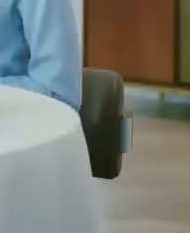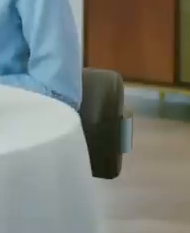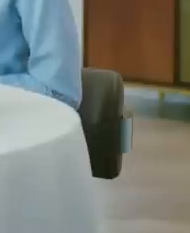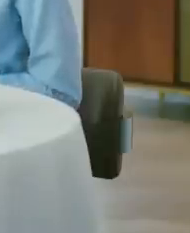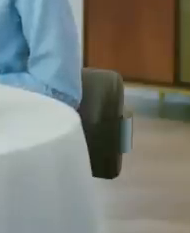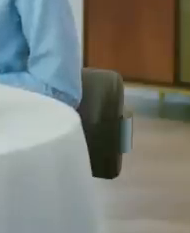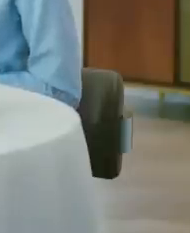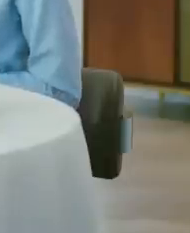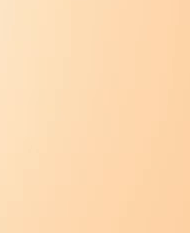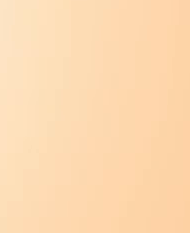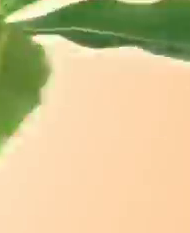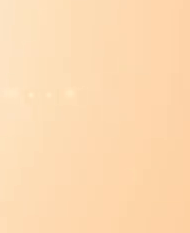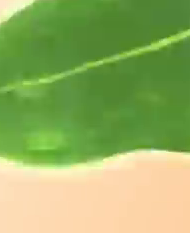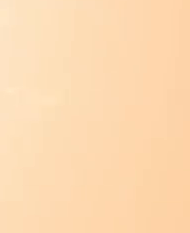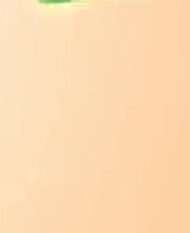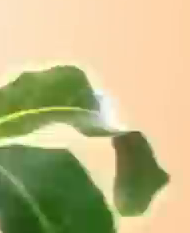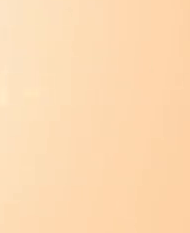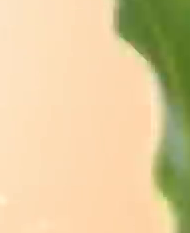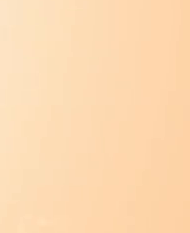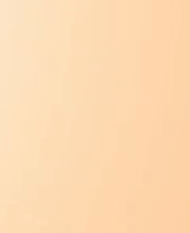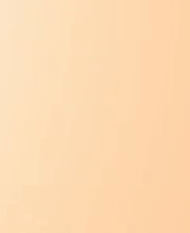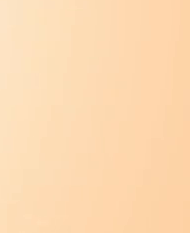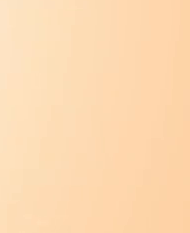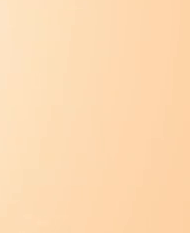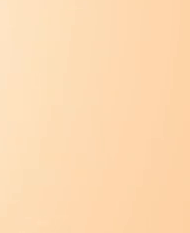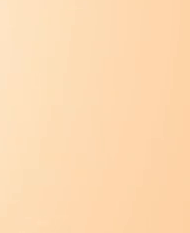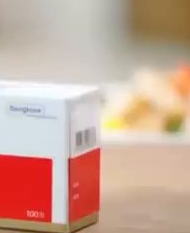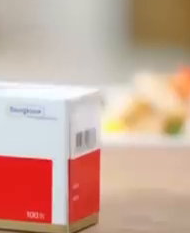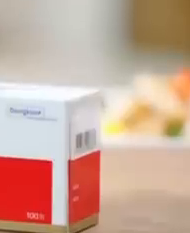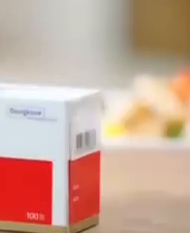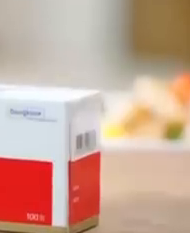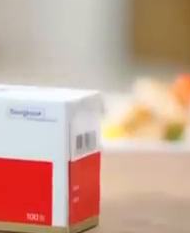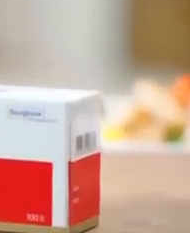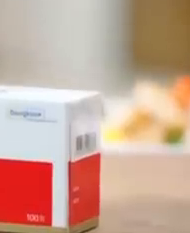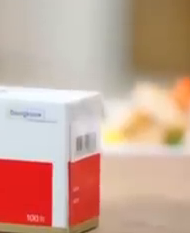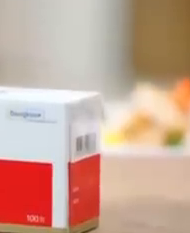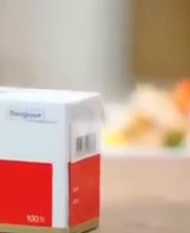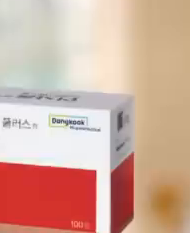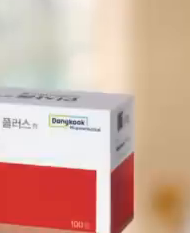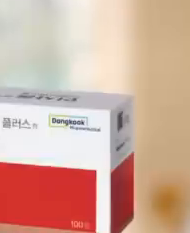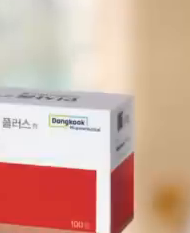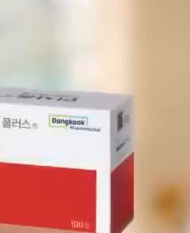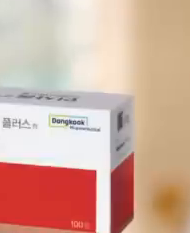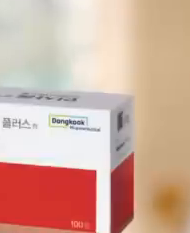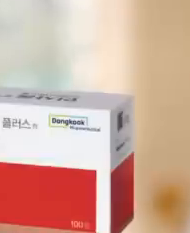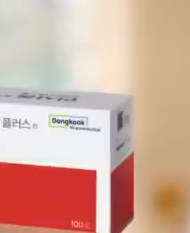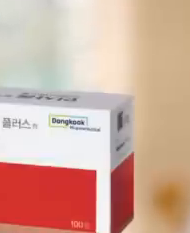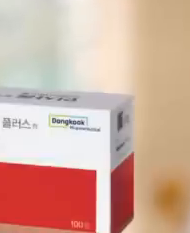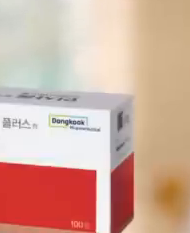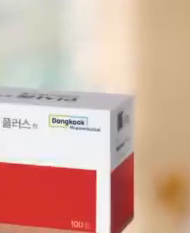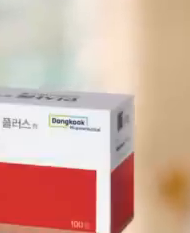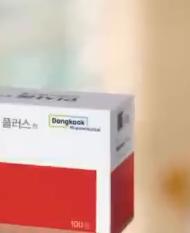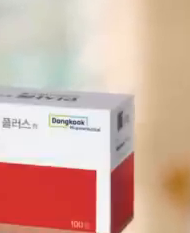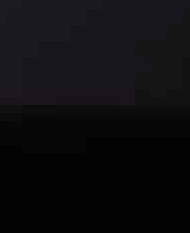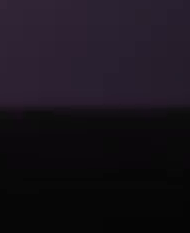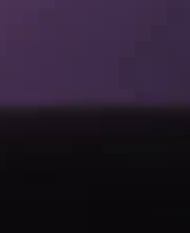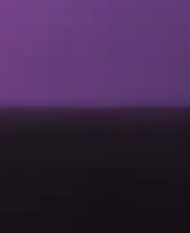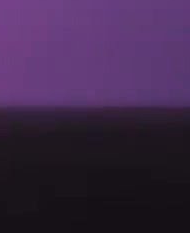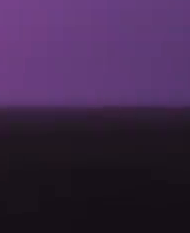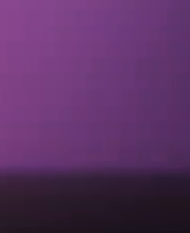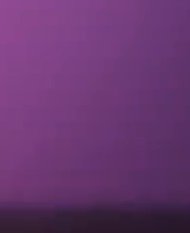나니까. 일몸 염증에 좋은 생약성분 함유. 인사돌 플러스. 오래오래 꼭먹하세요.